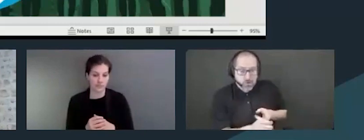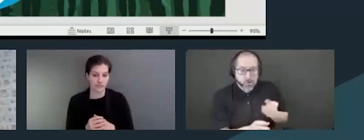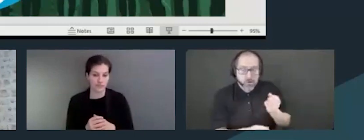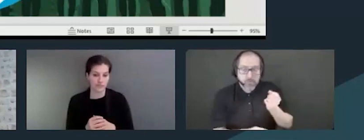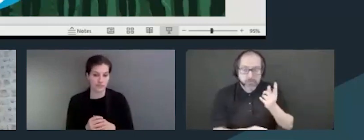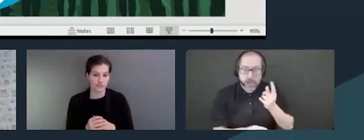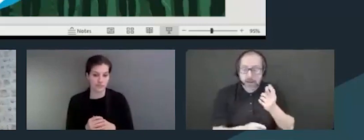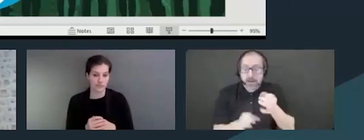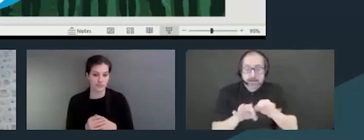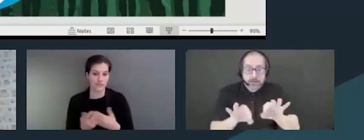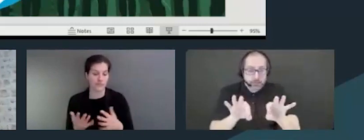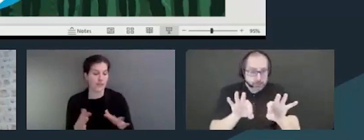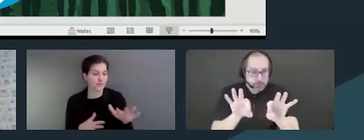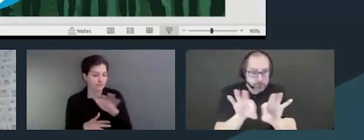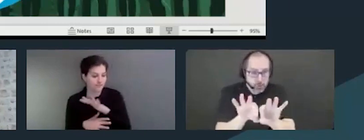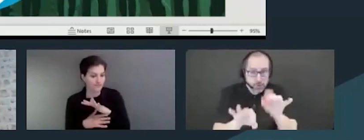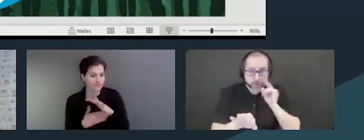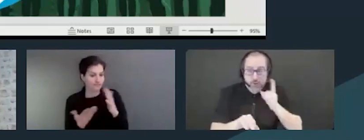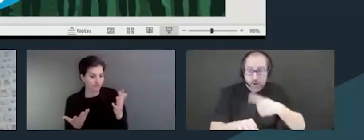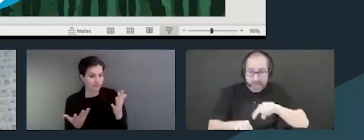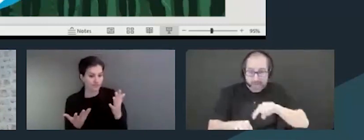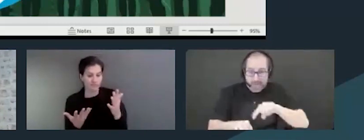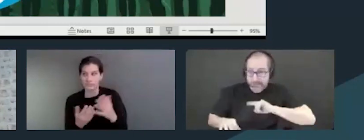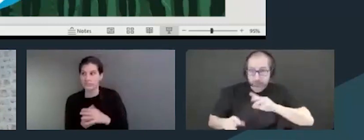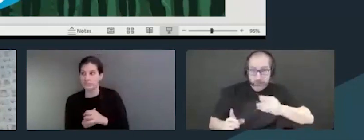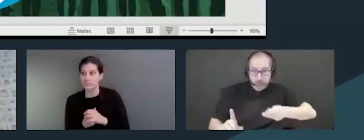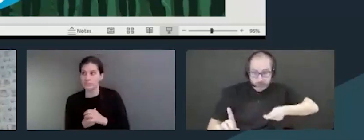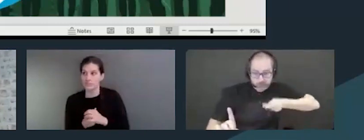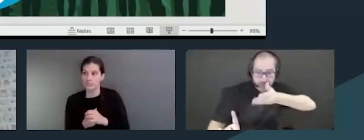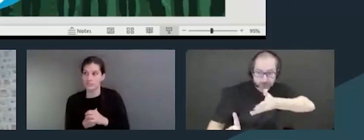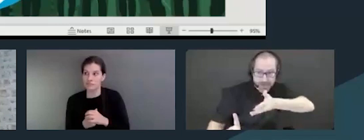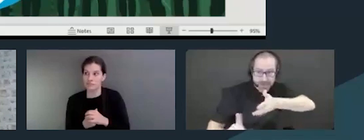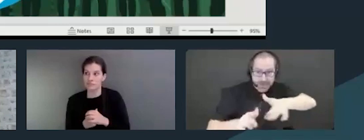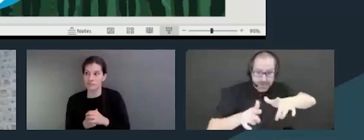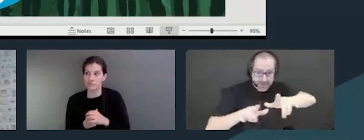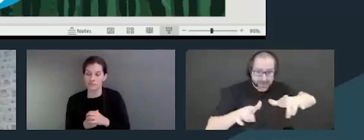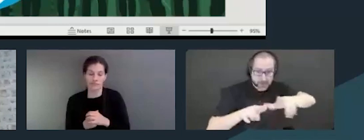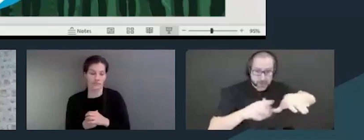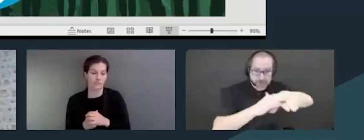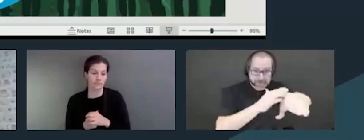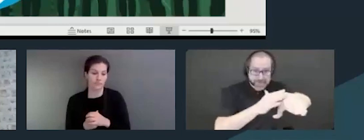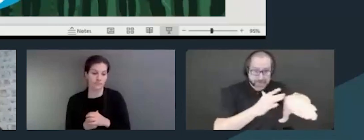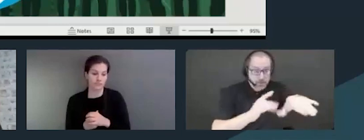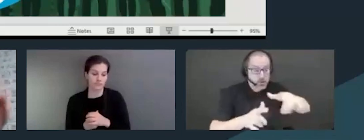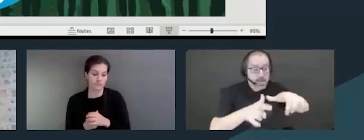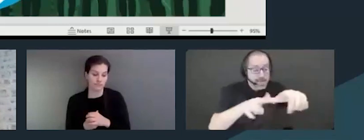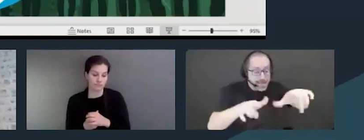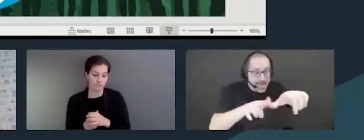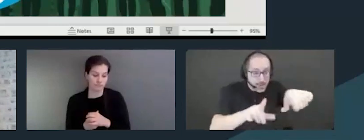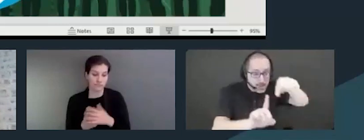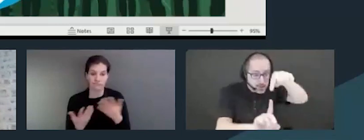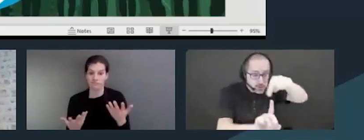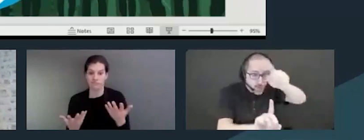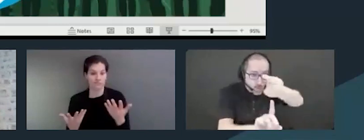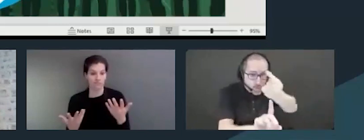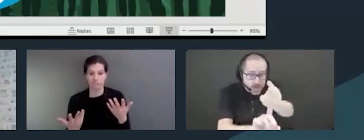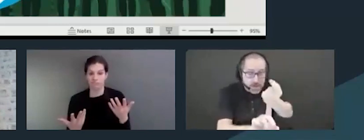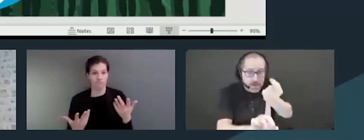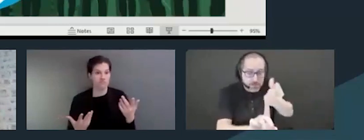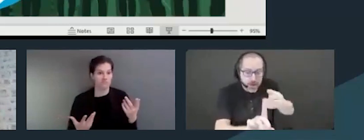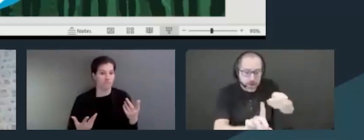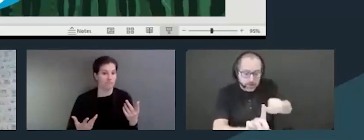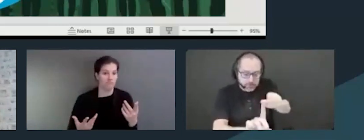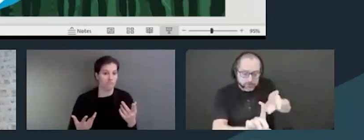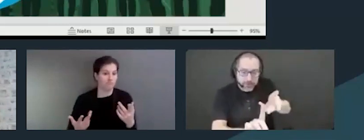de leur fournir des services, pas pour la langue elle-même, mais aussi de leur